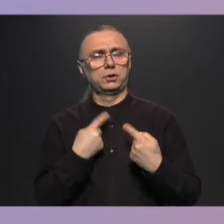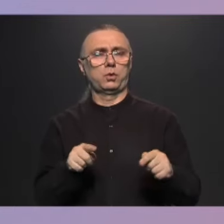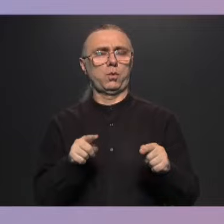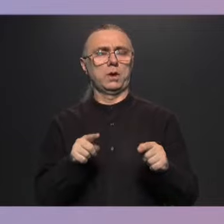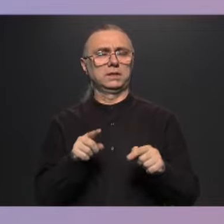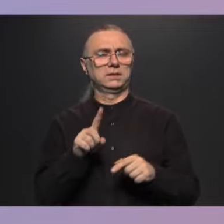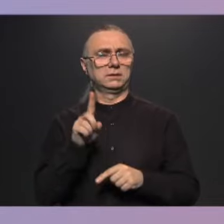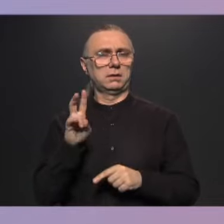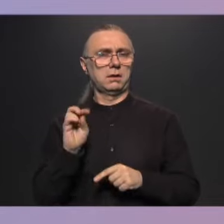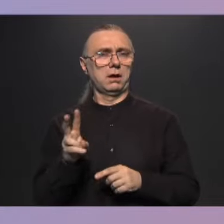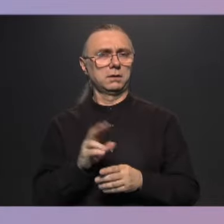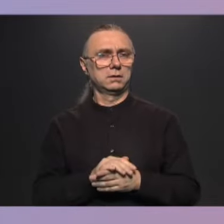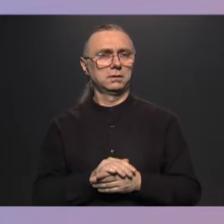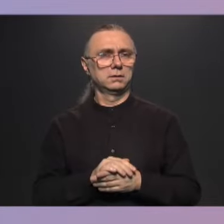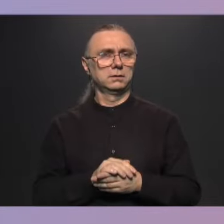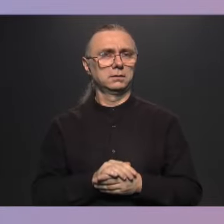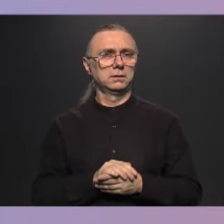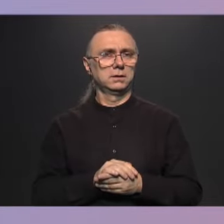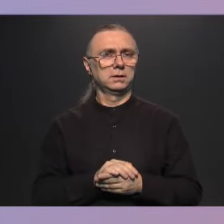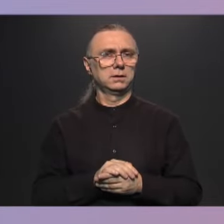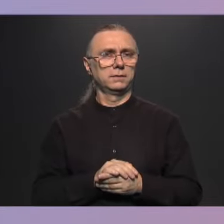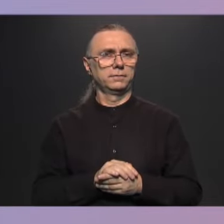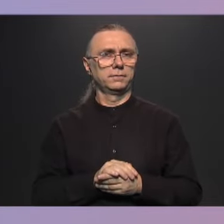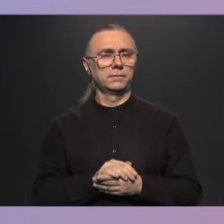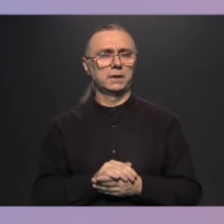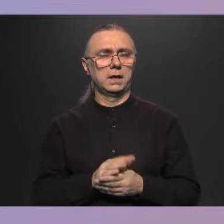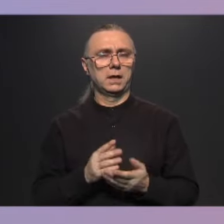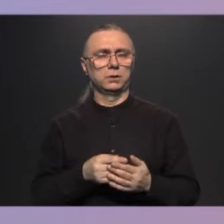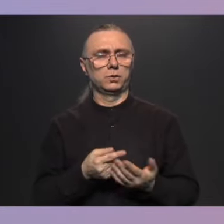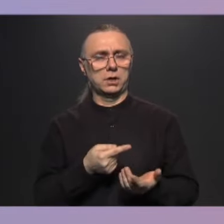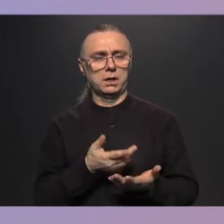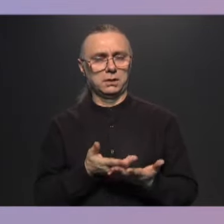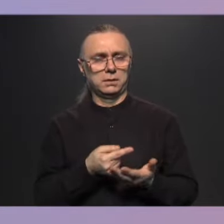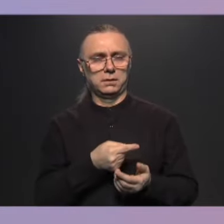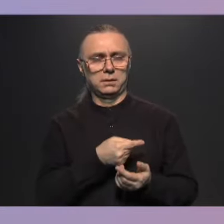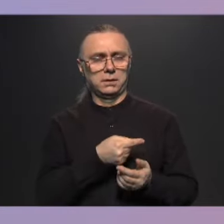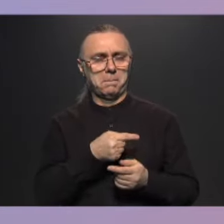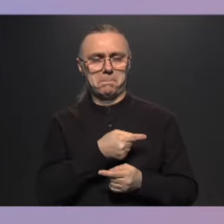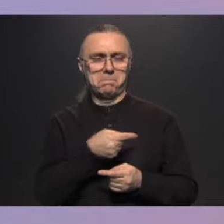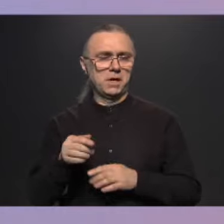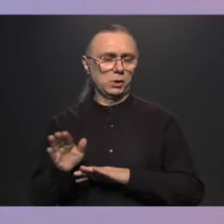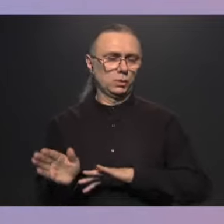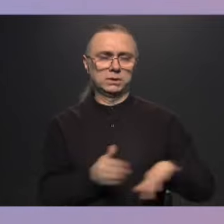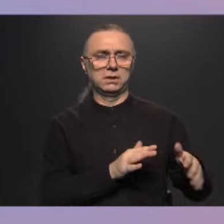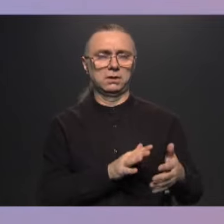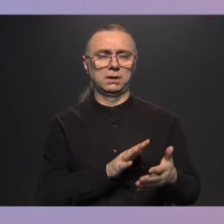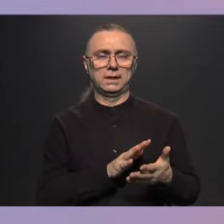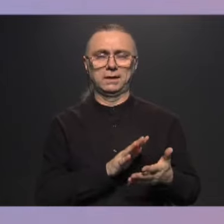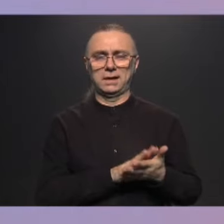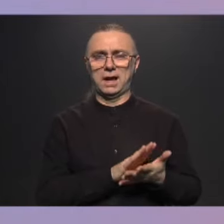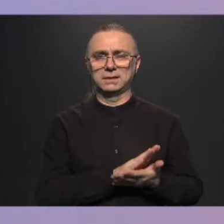отрицательный знак. Да? То есть это уже в минус идет, в негатив. Вот. Что касается